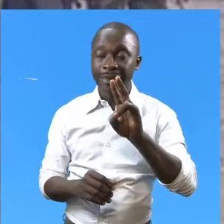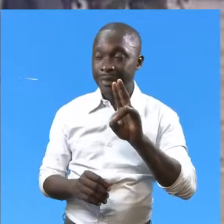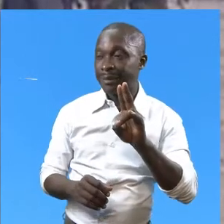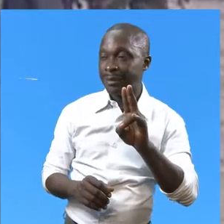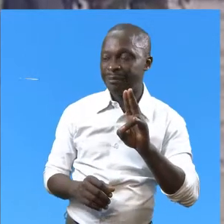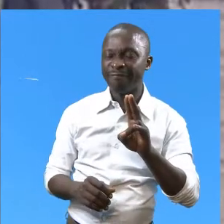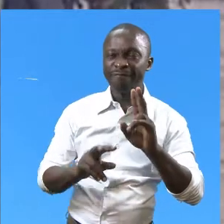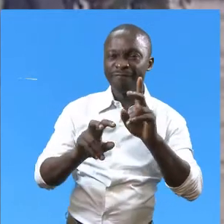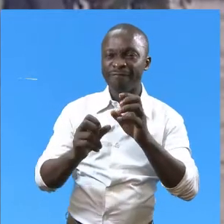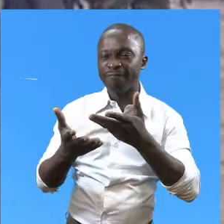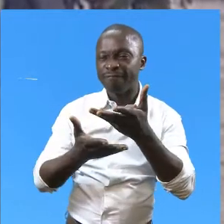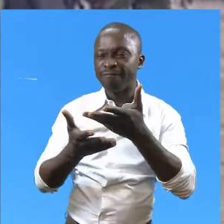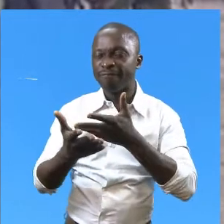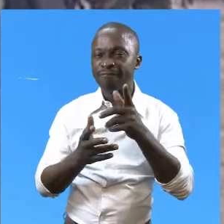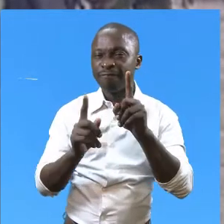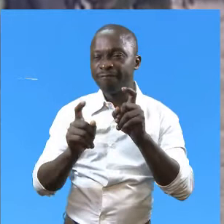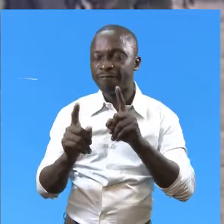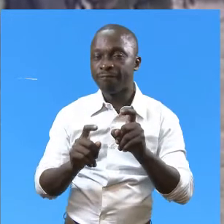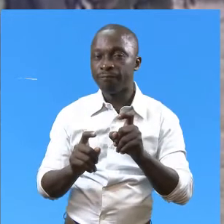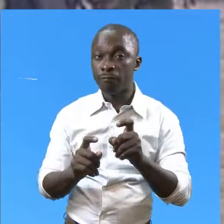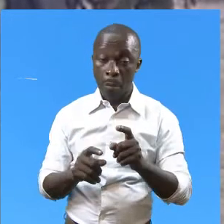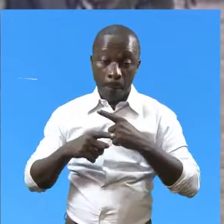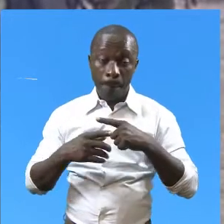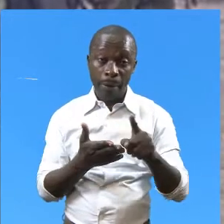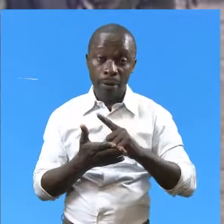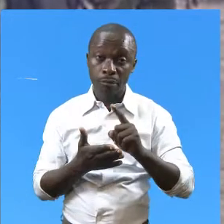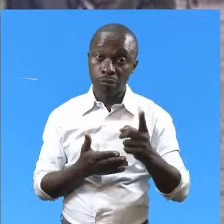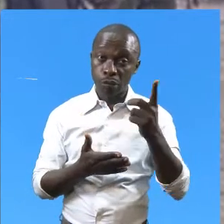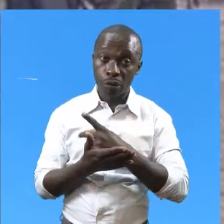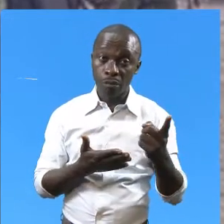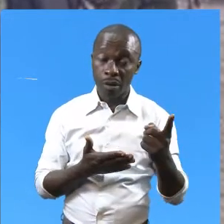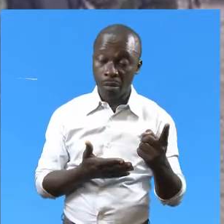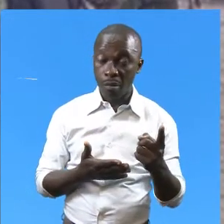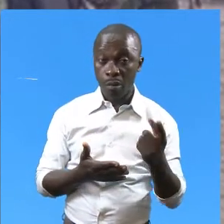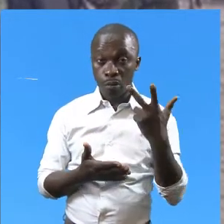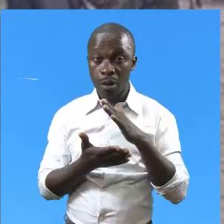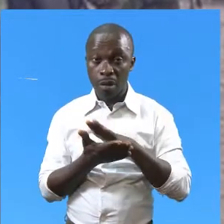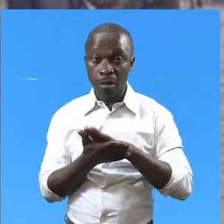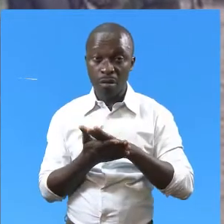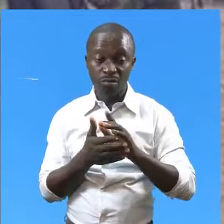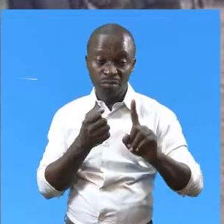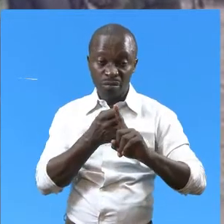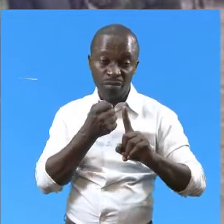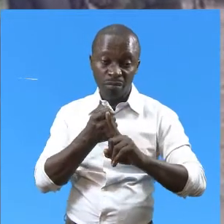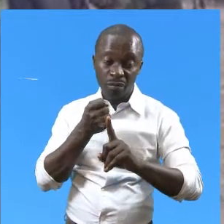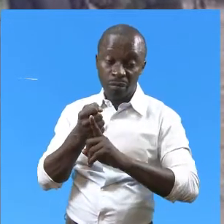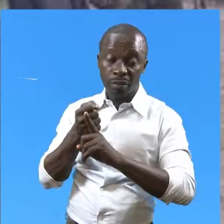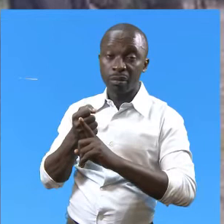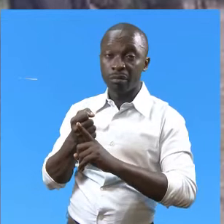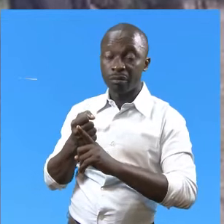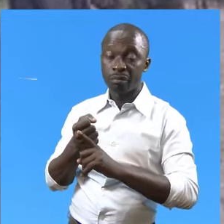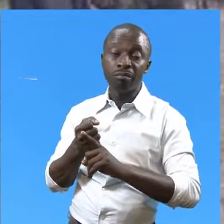moins de 2 semaines, plus de 3 écoles ont été attaquées, 7 élèves tués, des enseignants et des élèves dépouillés et un